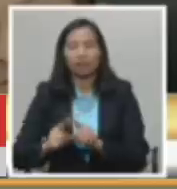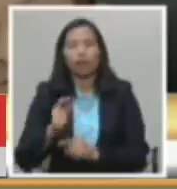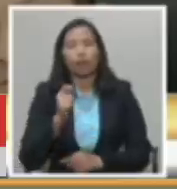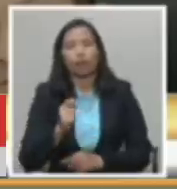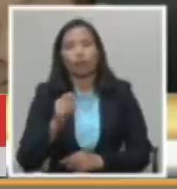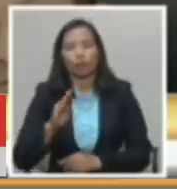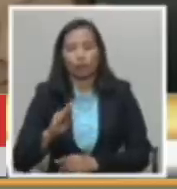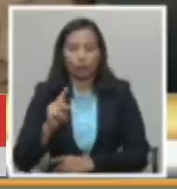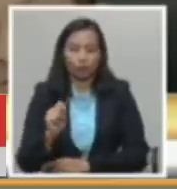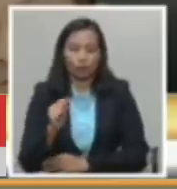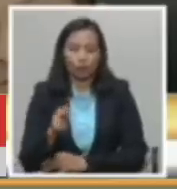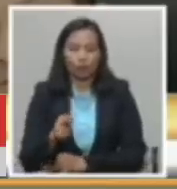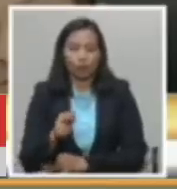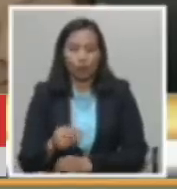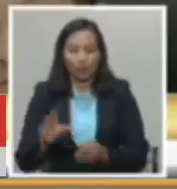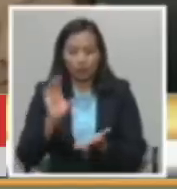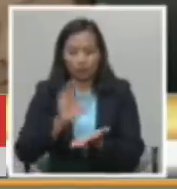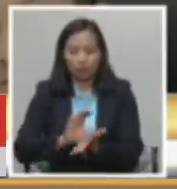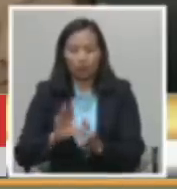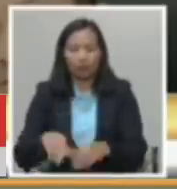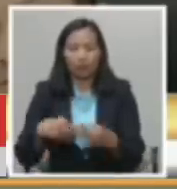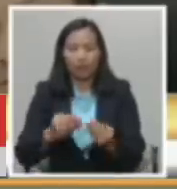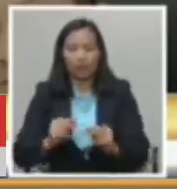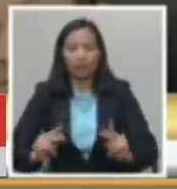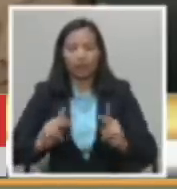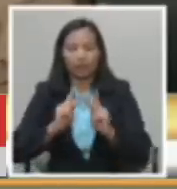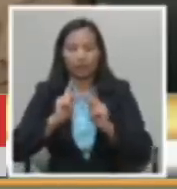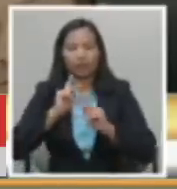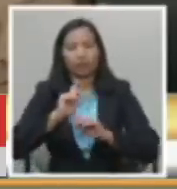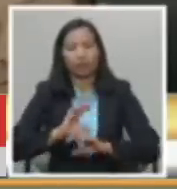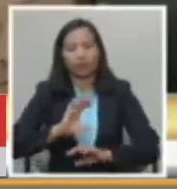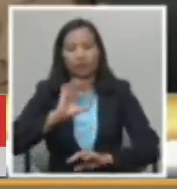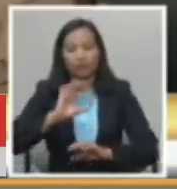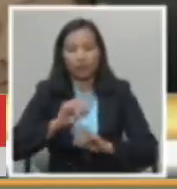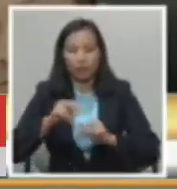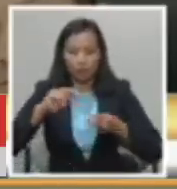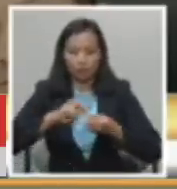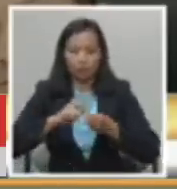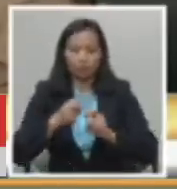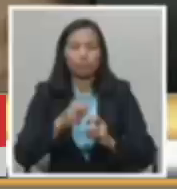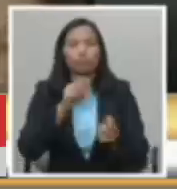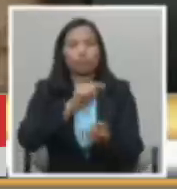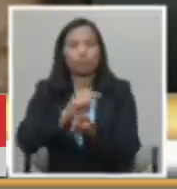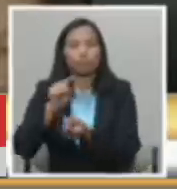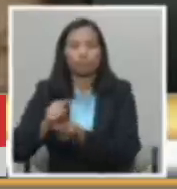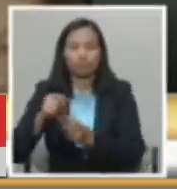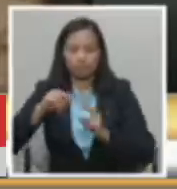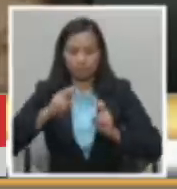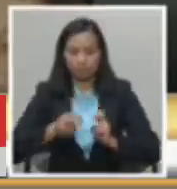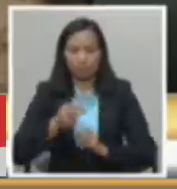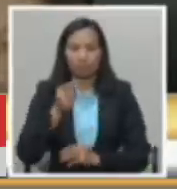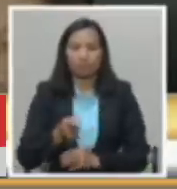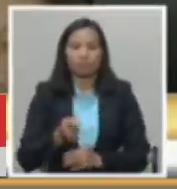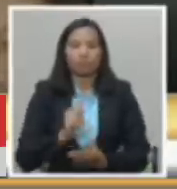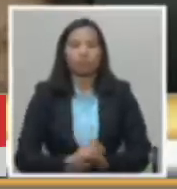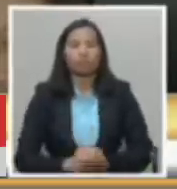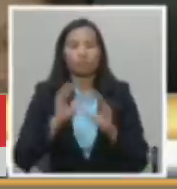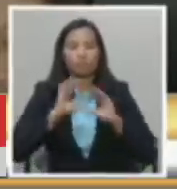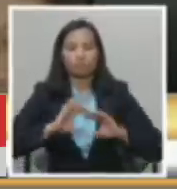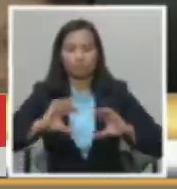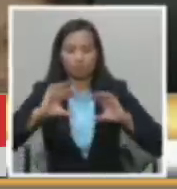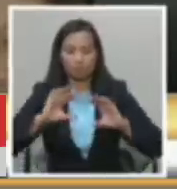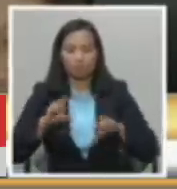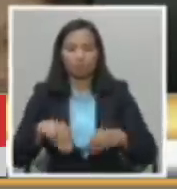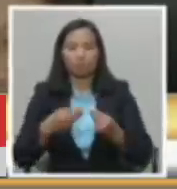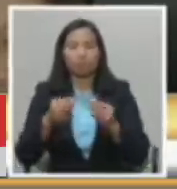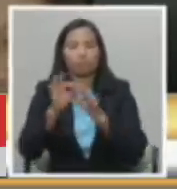ที่กระทรวงมหาดไทยอยู่นะครับนี่คือปัญหาที่เกิดขึ้นในข้อเท็จจริงที่รัฐบาลยังไม่ให้ความ